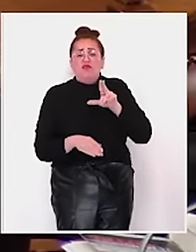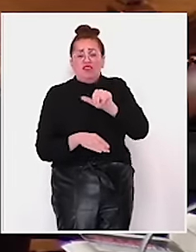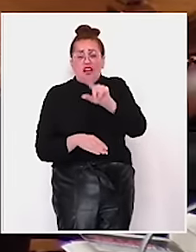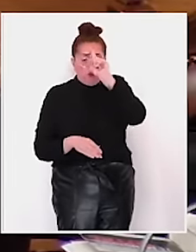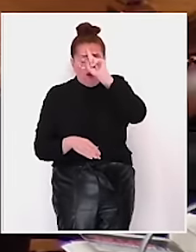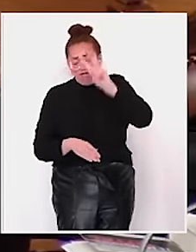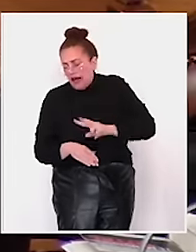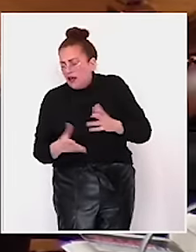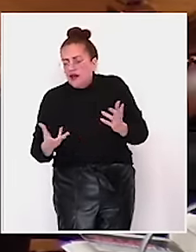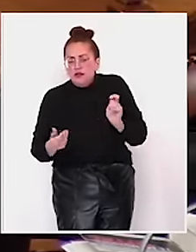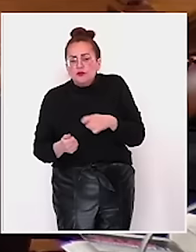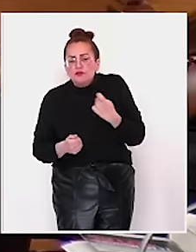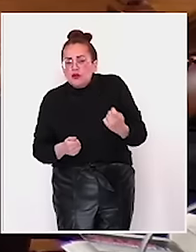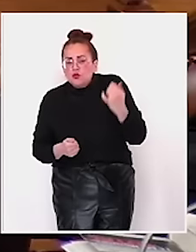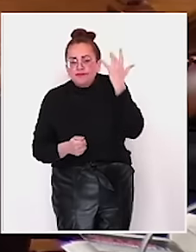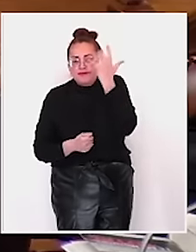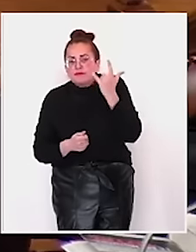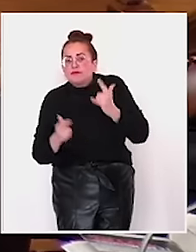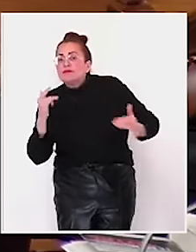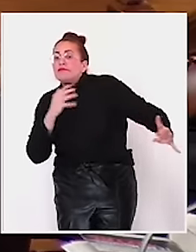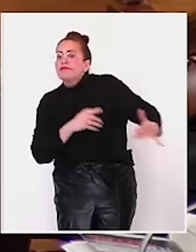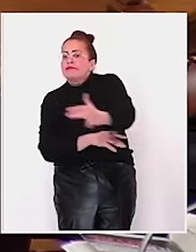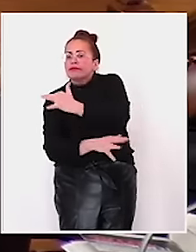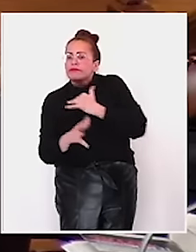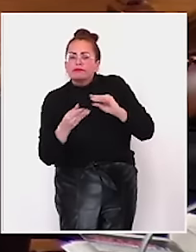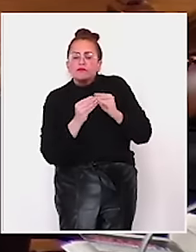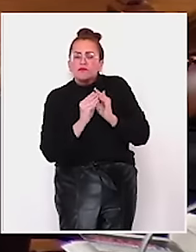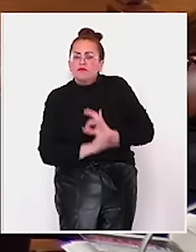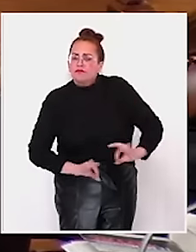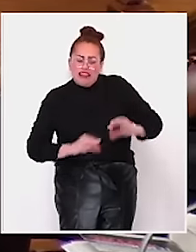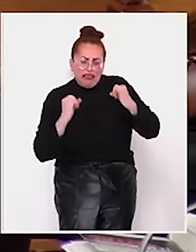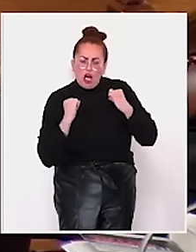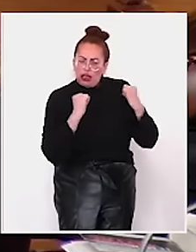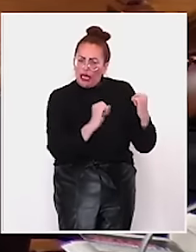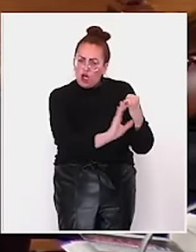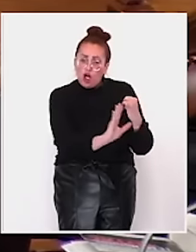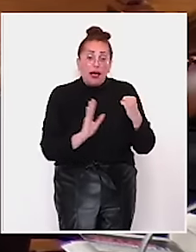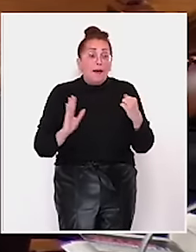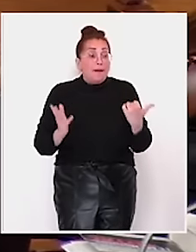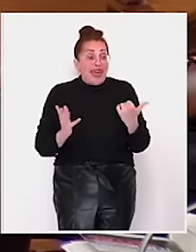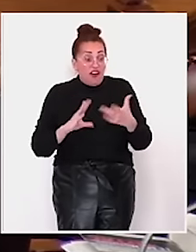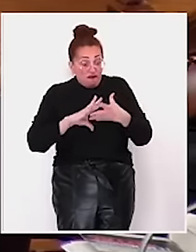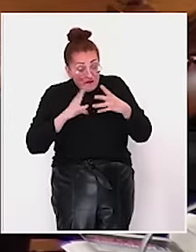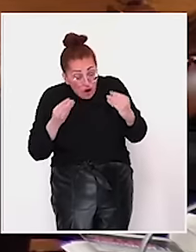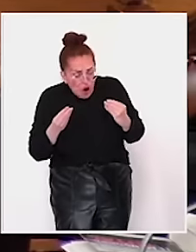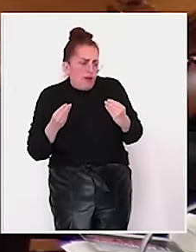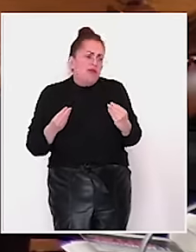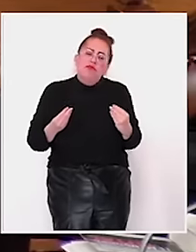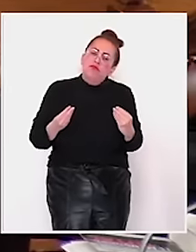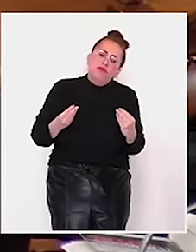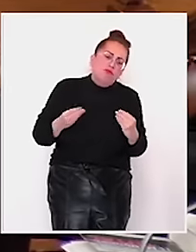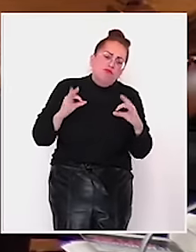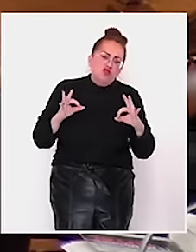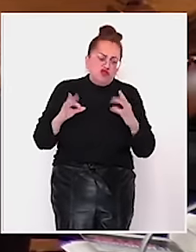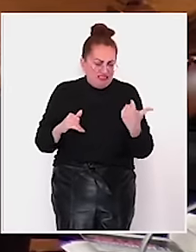on partage évidemment la préoccupation environnementale et on n'a pas de problème avec ça. Mais ce dispositif, c'est ce genre de là, j'ai lu la